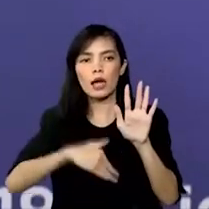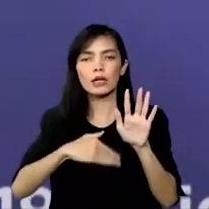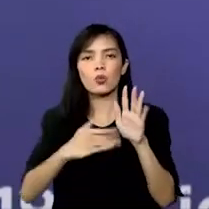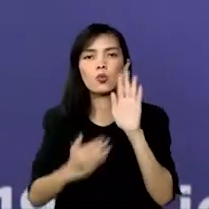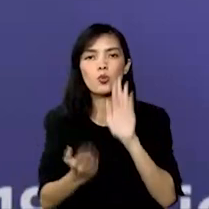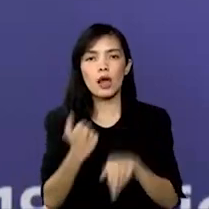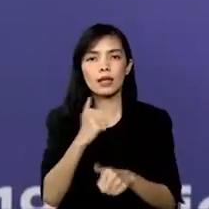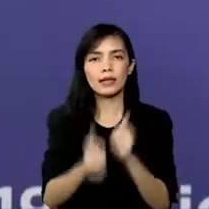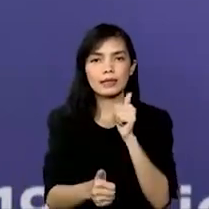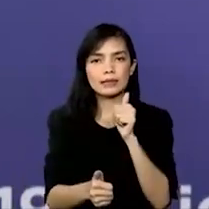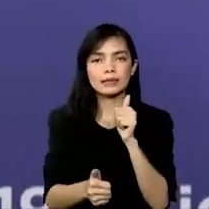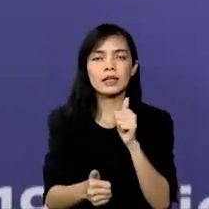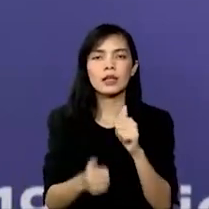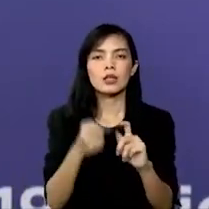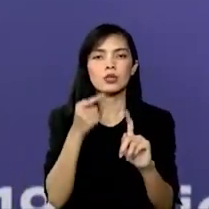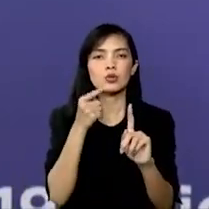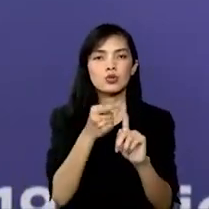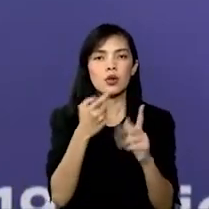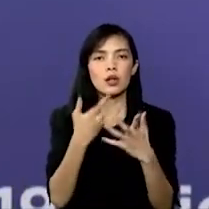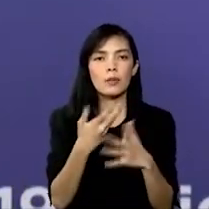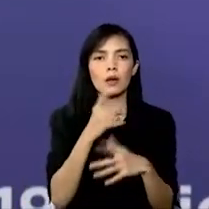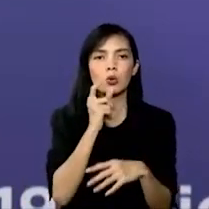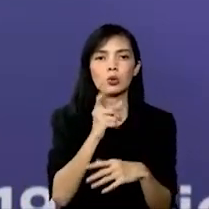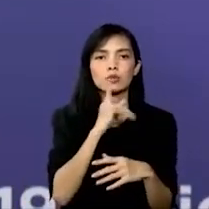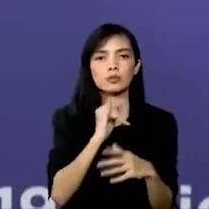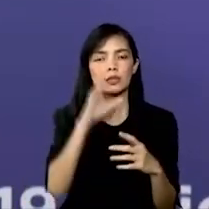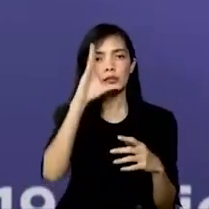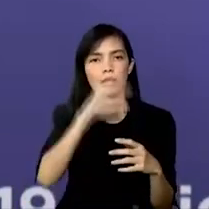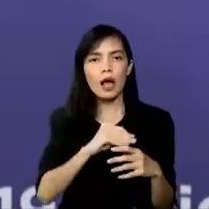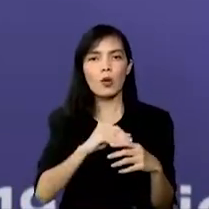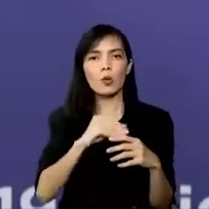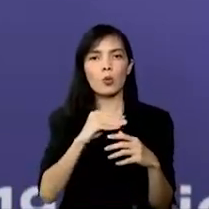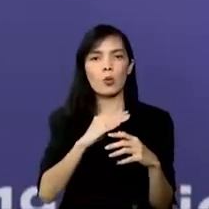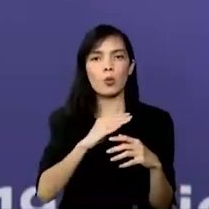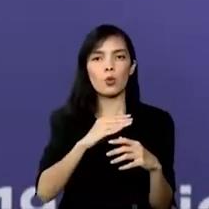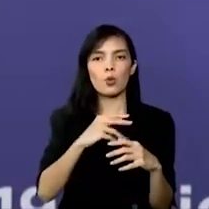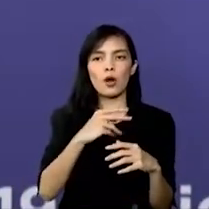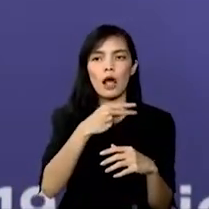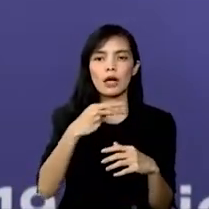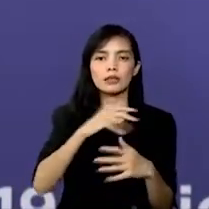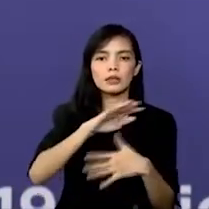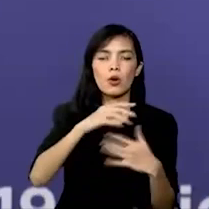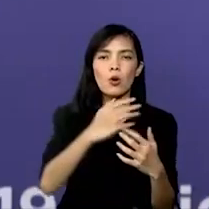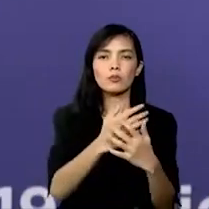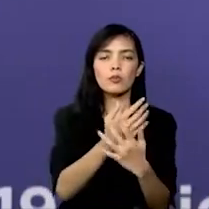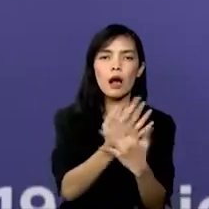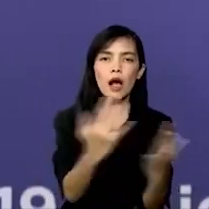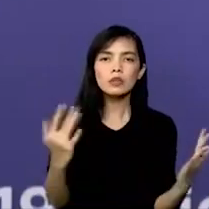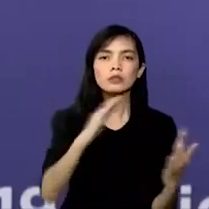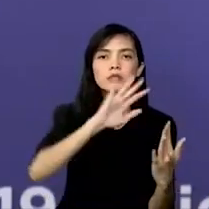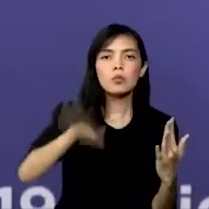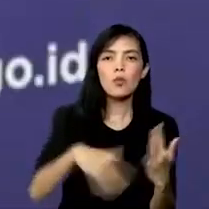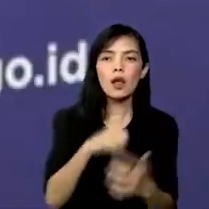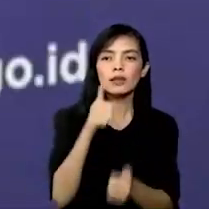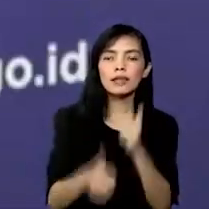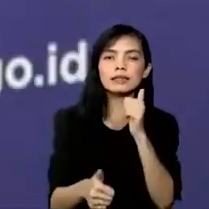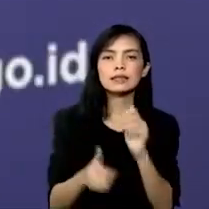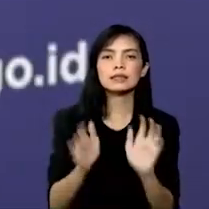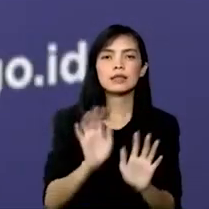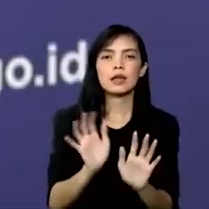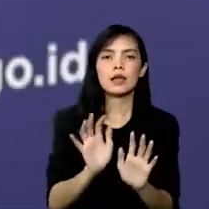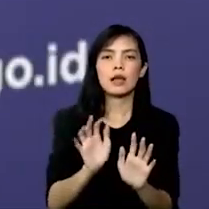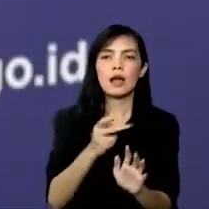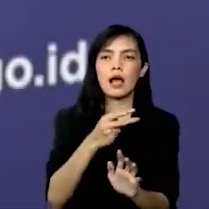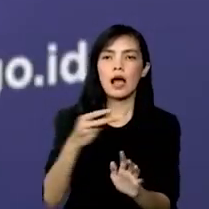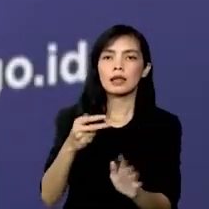apa yang dilakukan adalah dalam rangka menepis jadi Tidak semua orang harus dites ia ini adalah yang akan